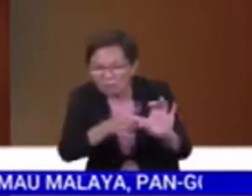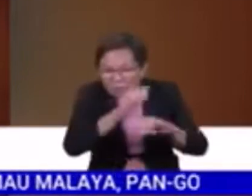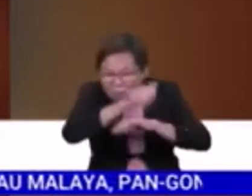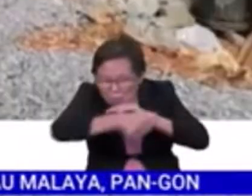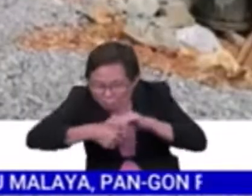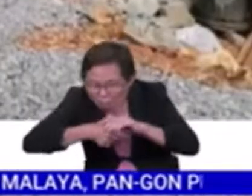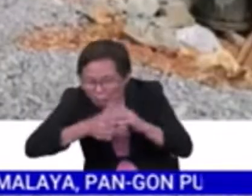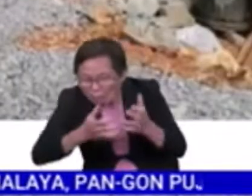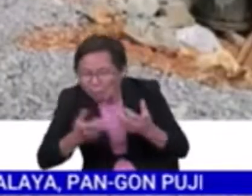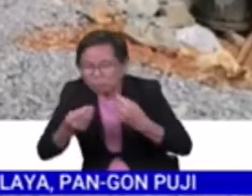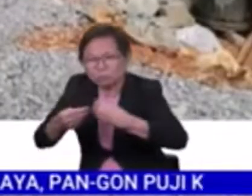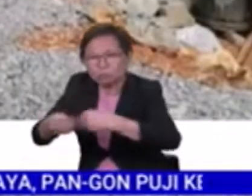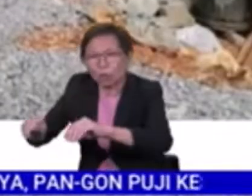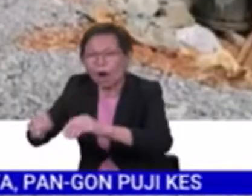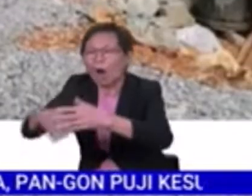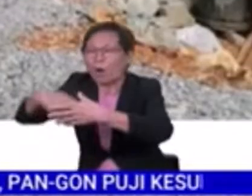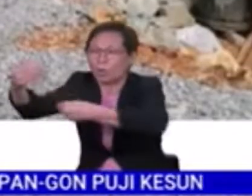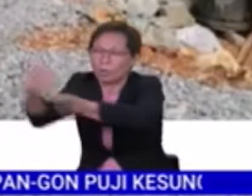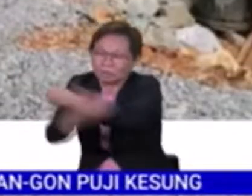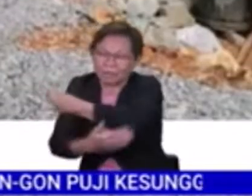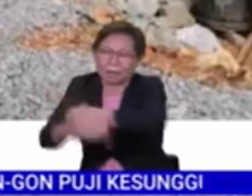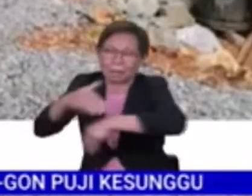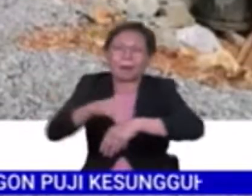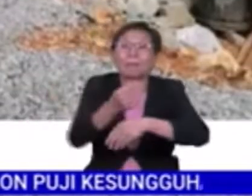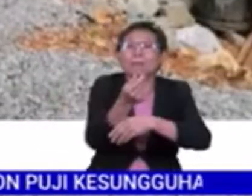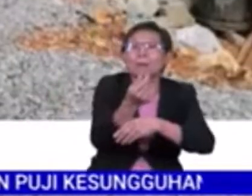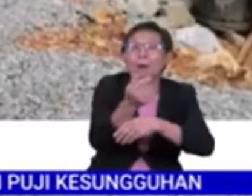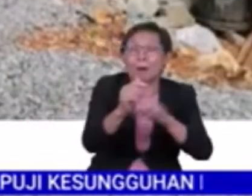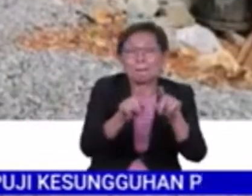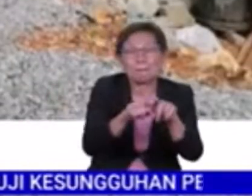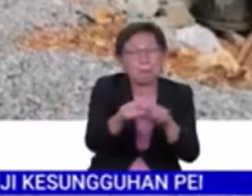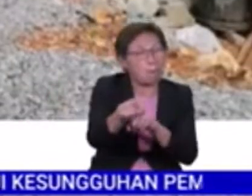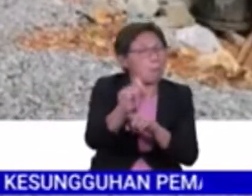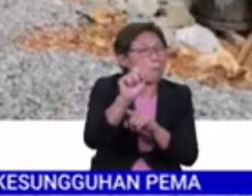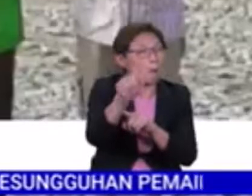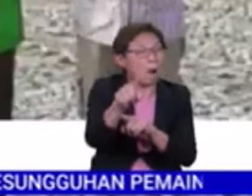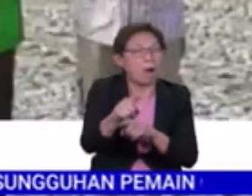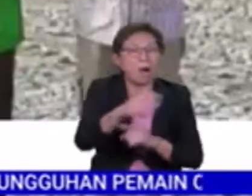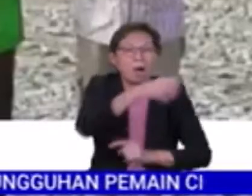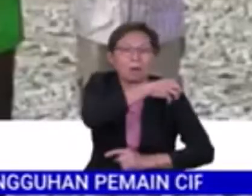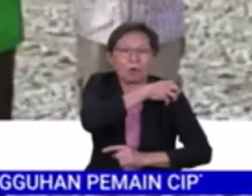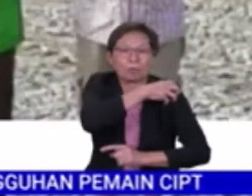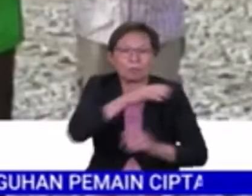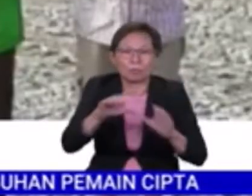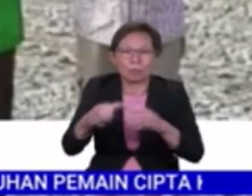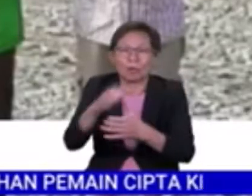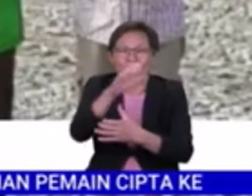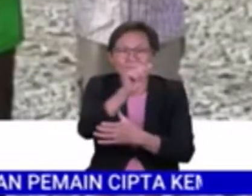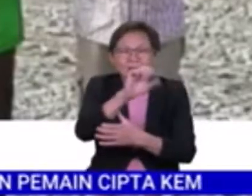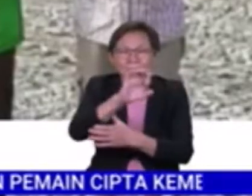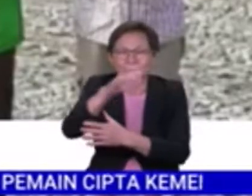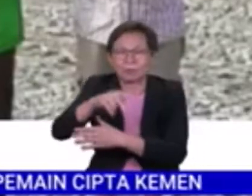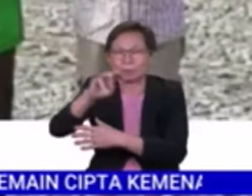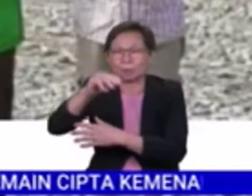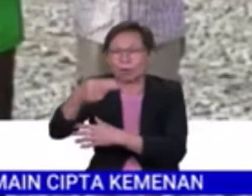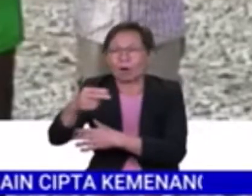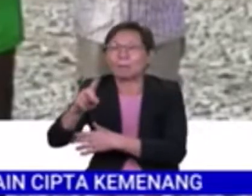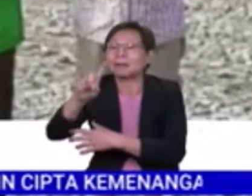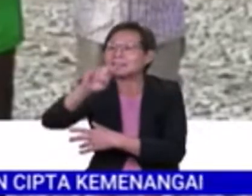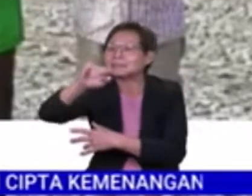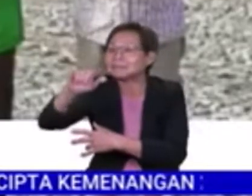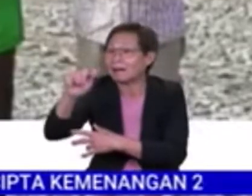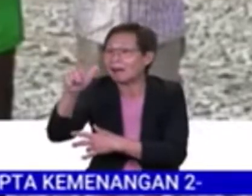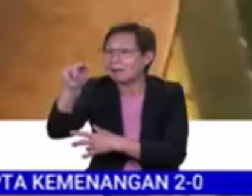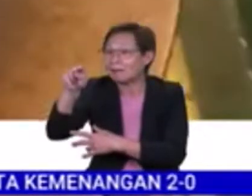diselundup mahu dijual di luar negara pada harga lebih tinggi. Komander pasukan ACP Muhammad Zailani Abdullah